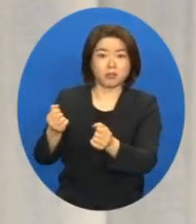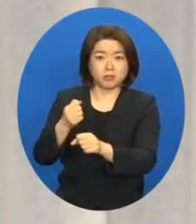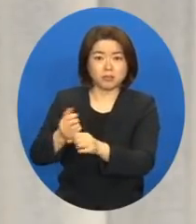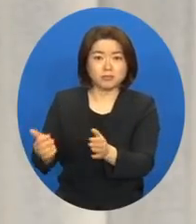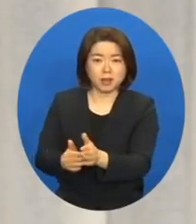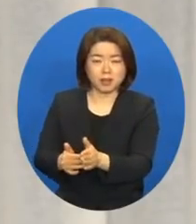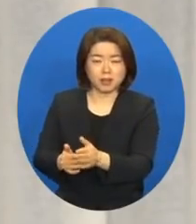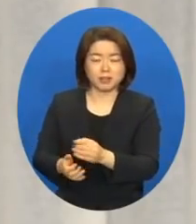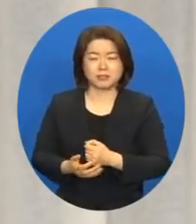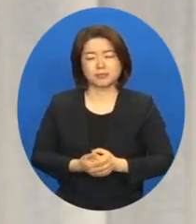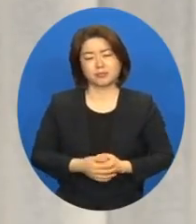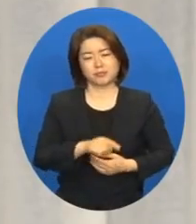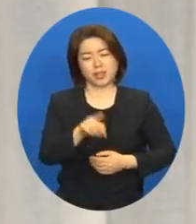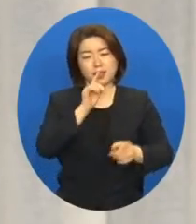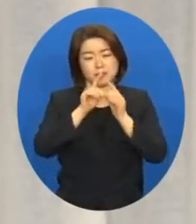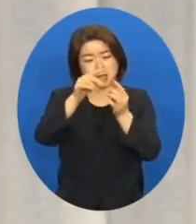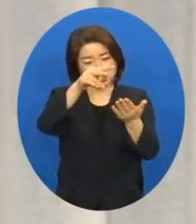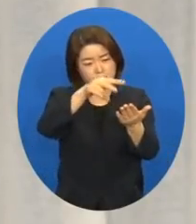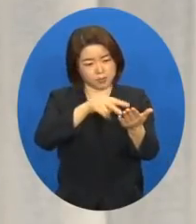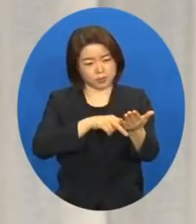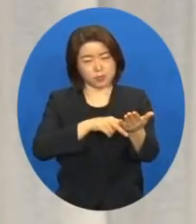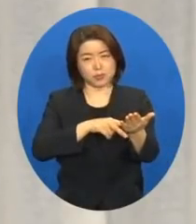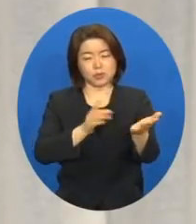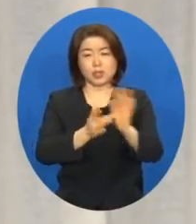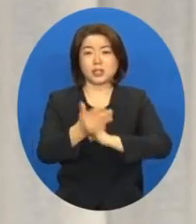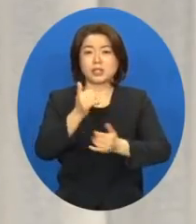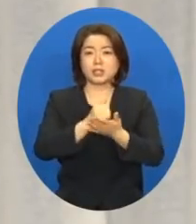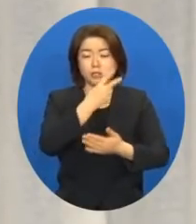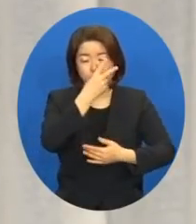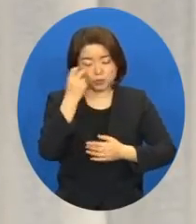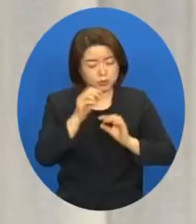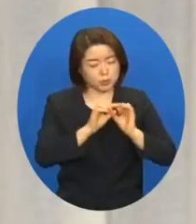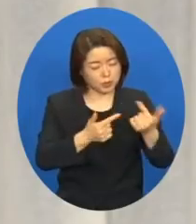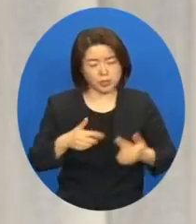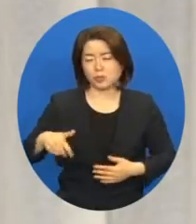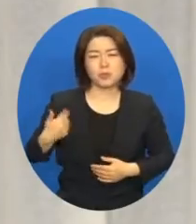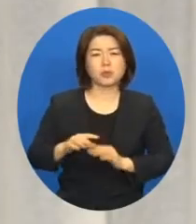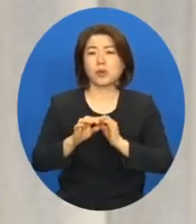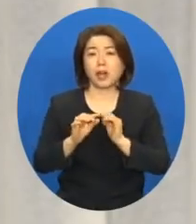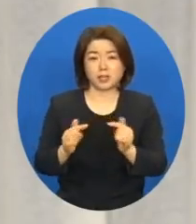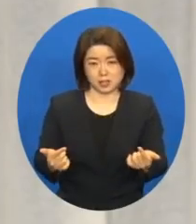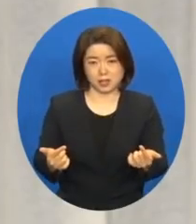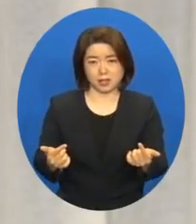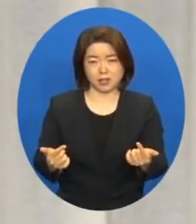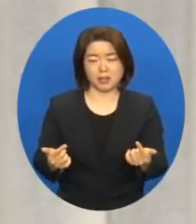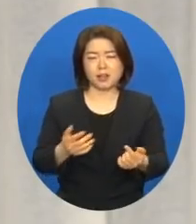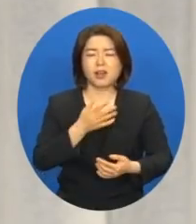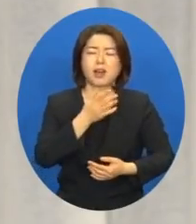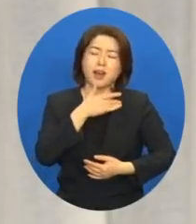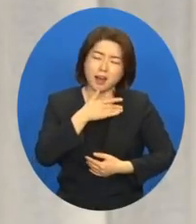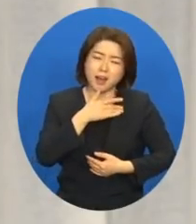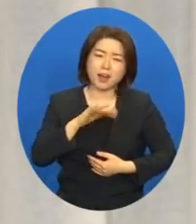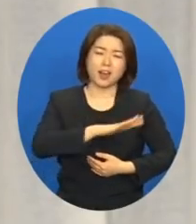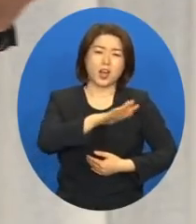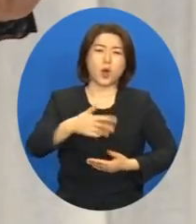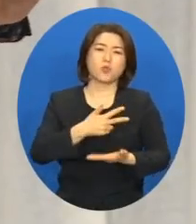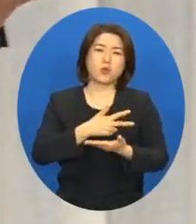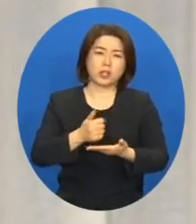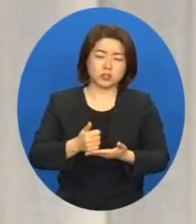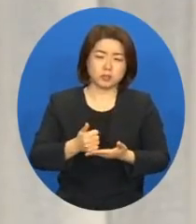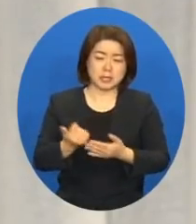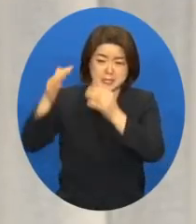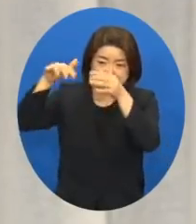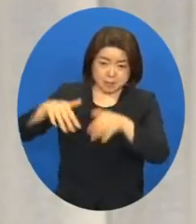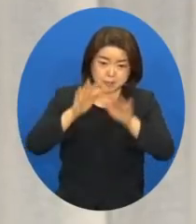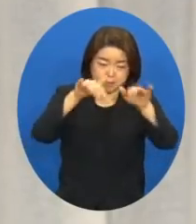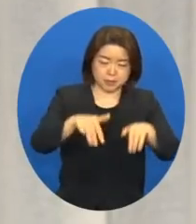읽는데 예수님이 주무시는 것도 아니고 모르시는 것도 아니구나. 우리 주님은 능히 풍랑을 잔잔하게 하실 수